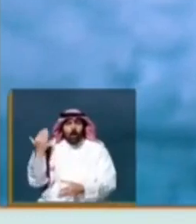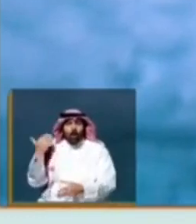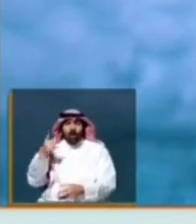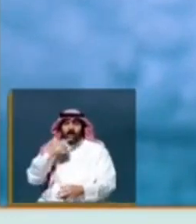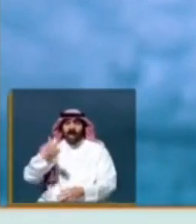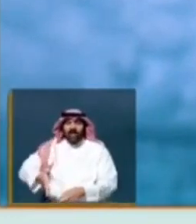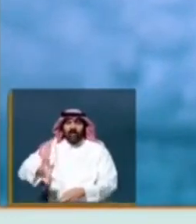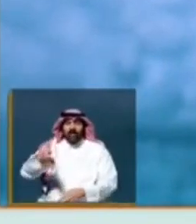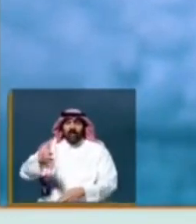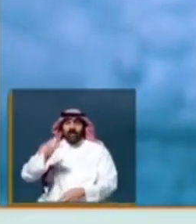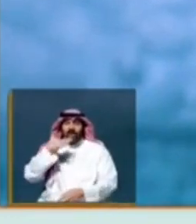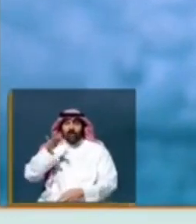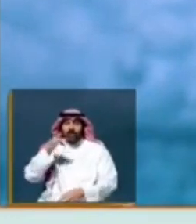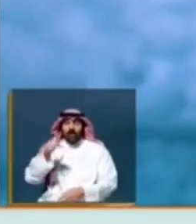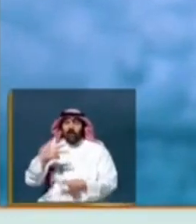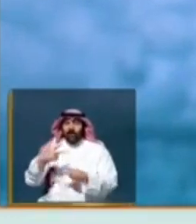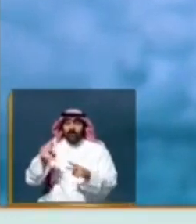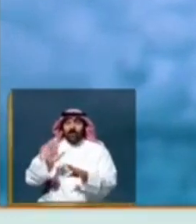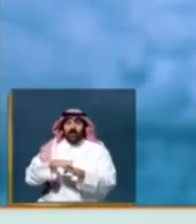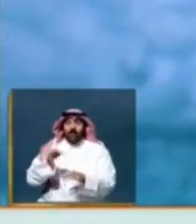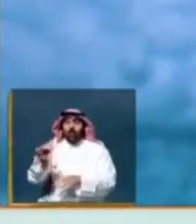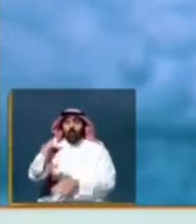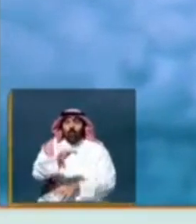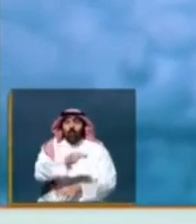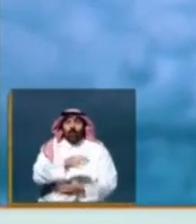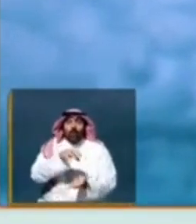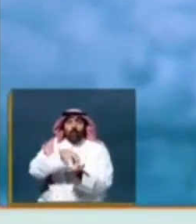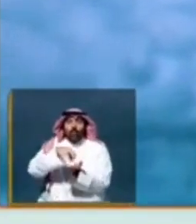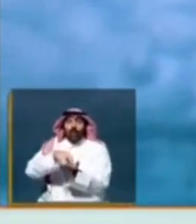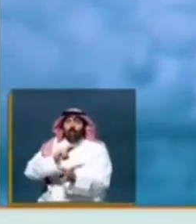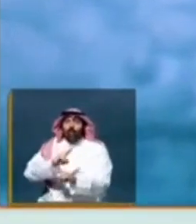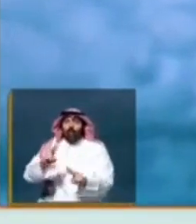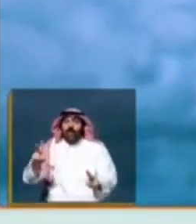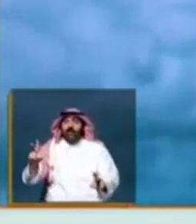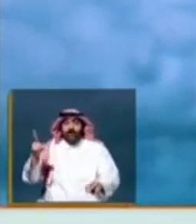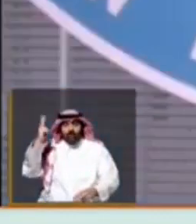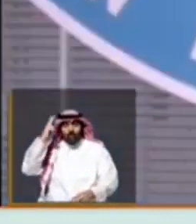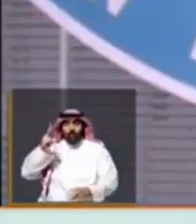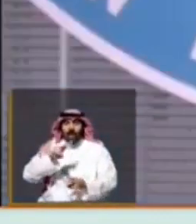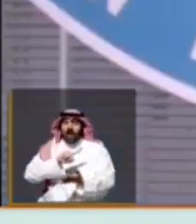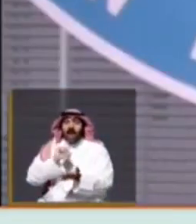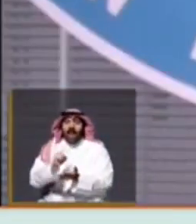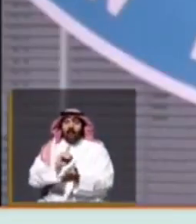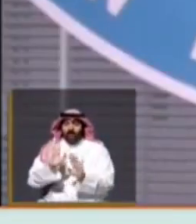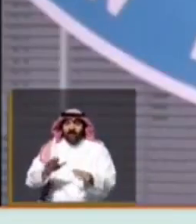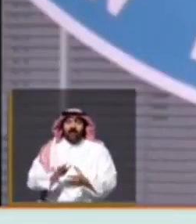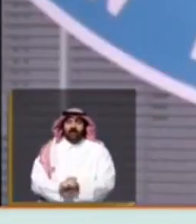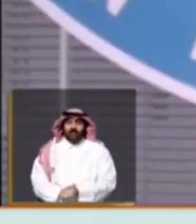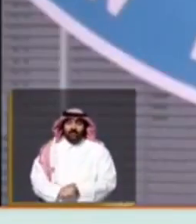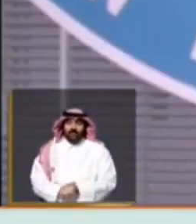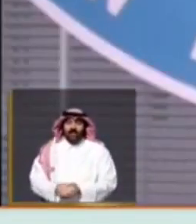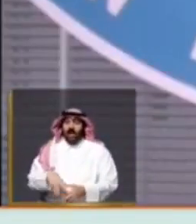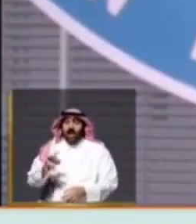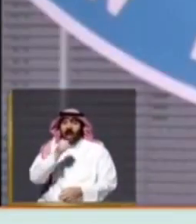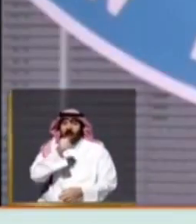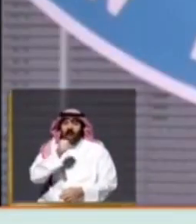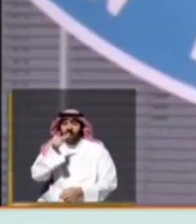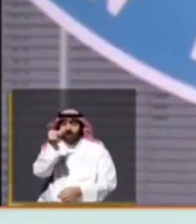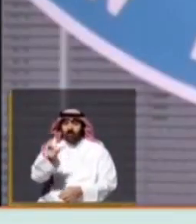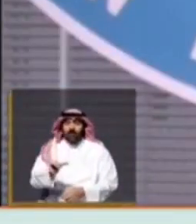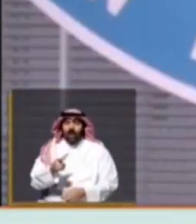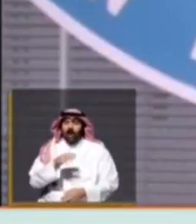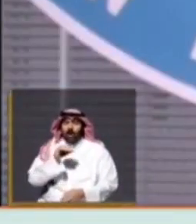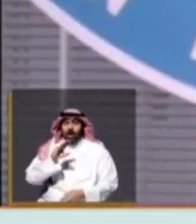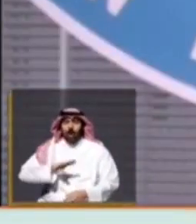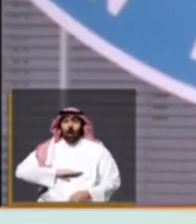صفوف الأطفال والمراهقين في عدة دول. وقال المدير العام للمنظمة في أوروبا هانس كلوغا بأن العمر